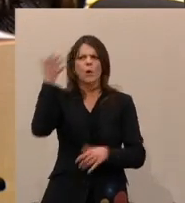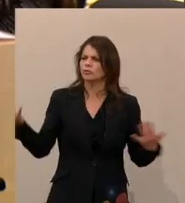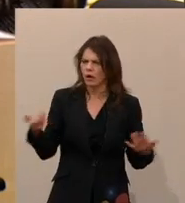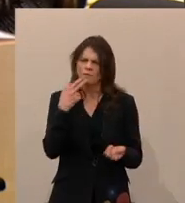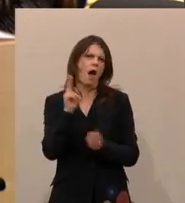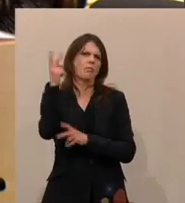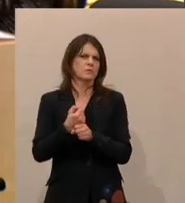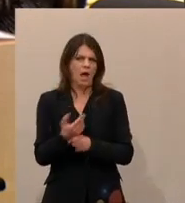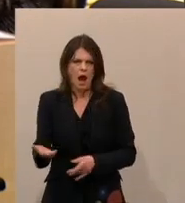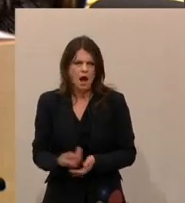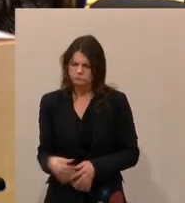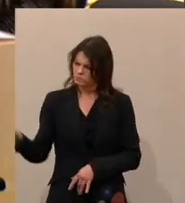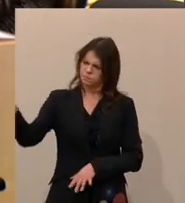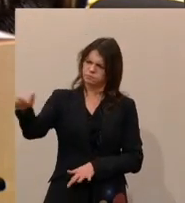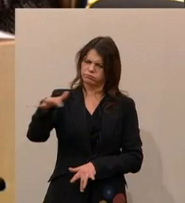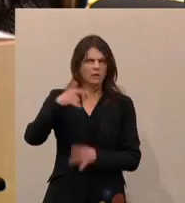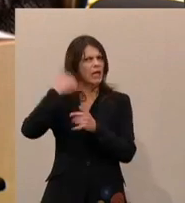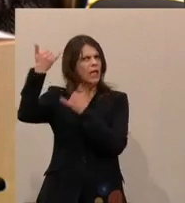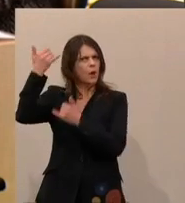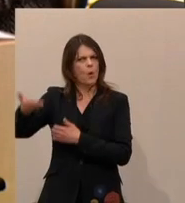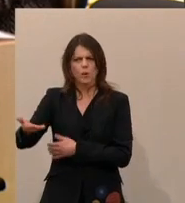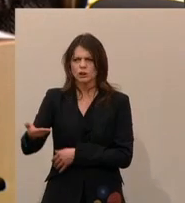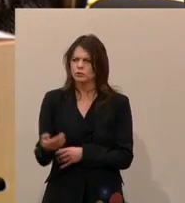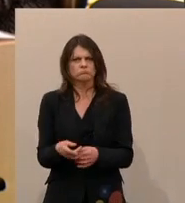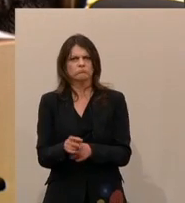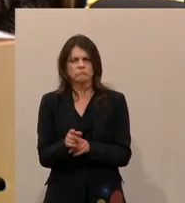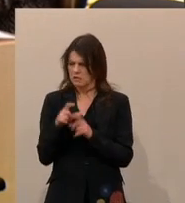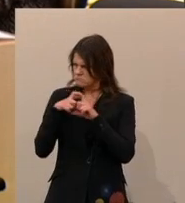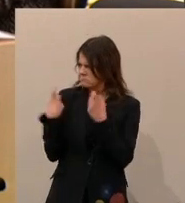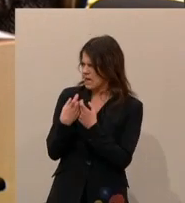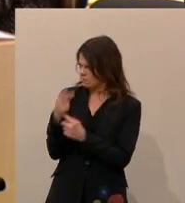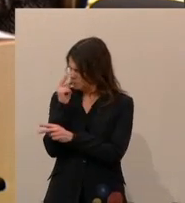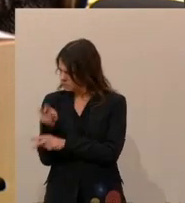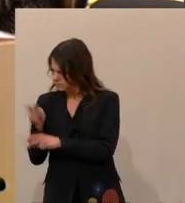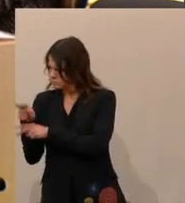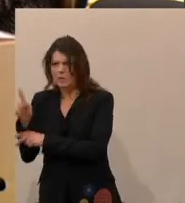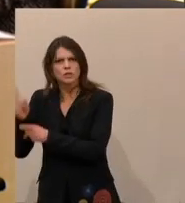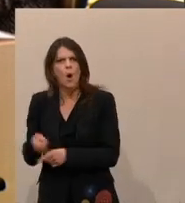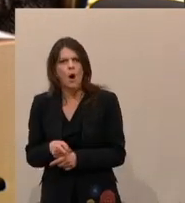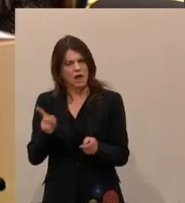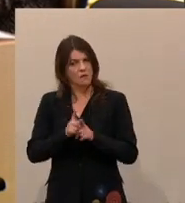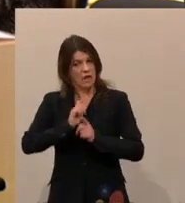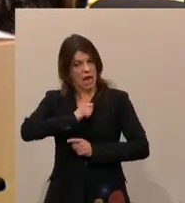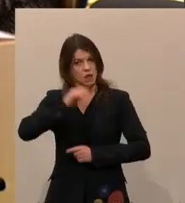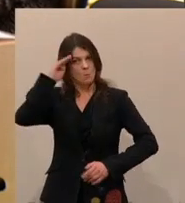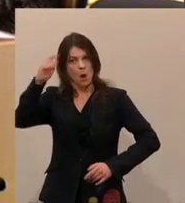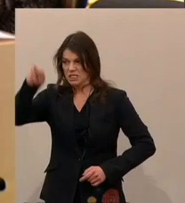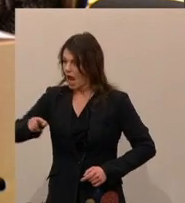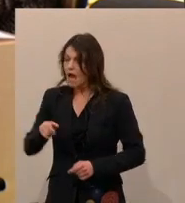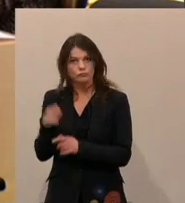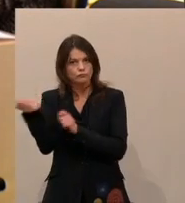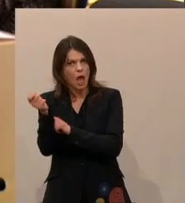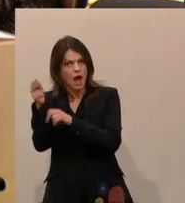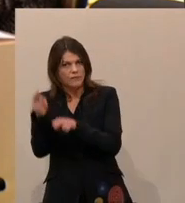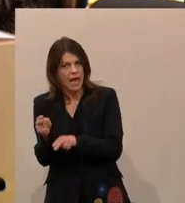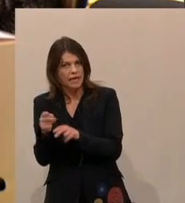offenbar was anderes. Das ist irgendwie eine ideologische Einheit, die da am Werk sein soll. Das ist eine Art Gesinnungspolizei, bei der dann